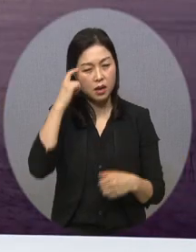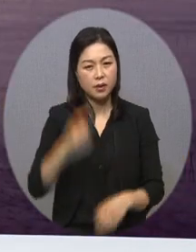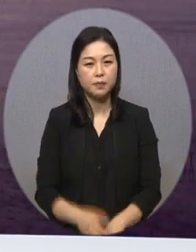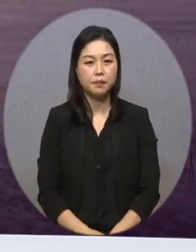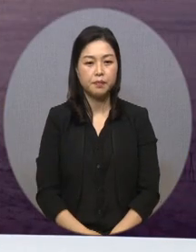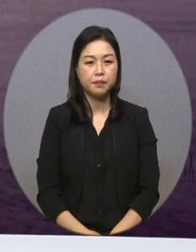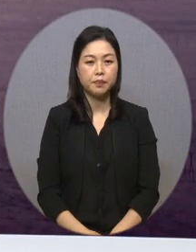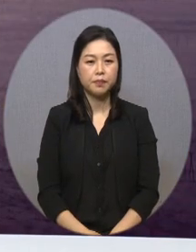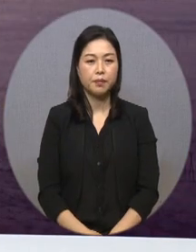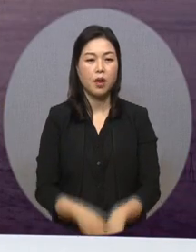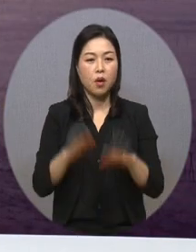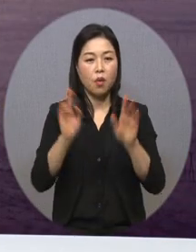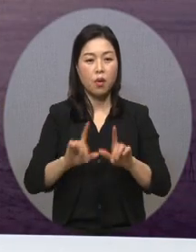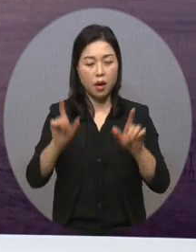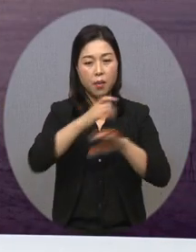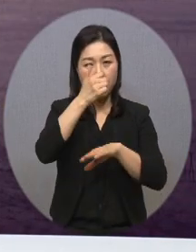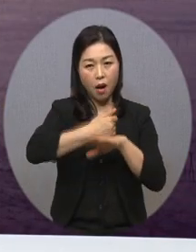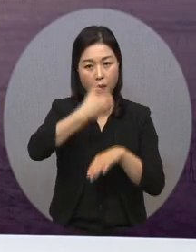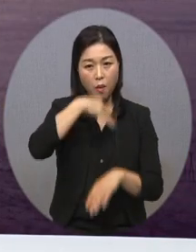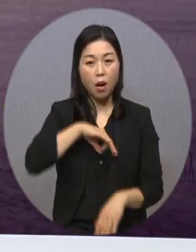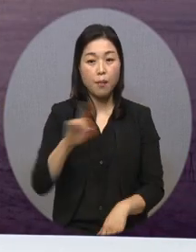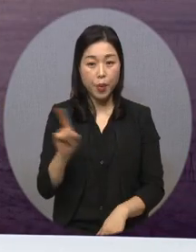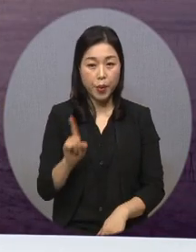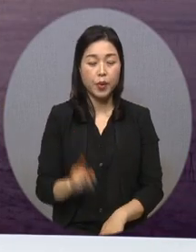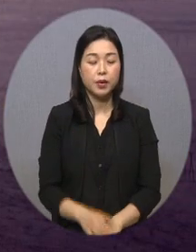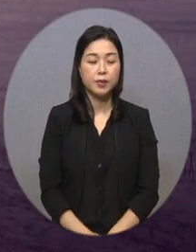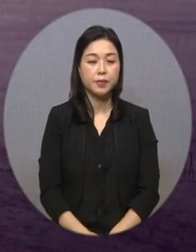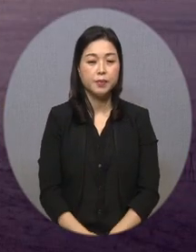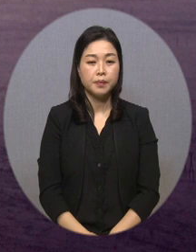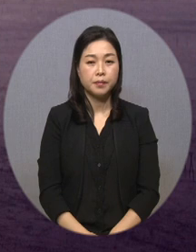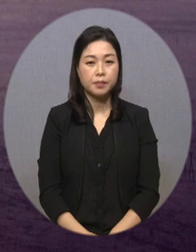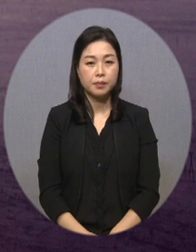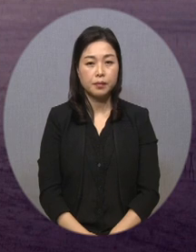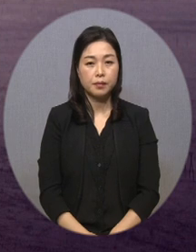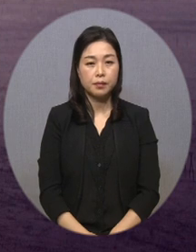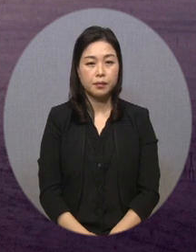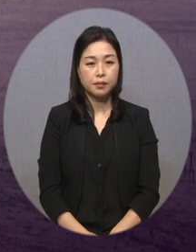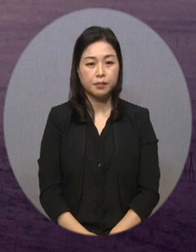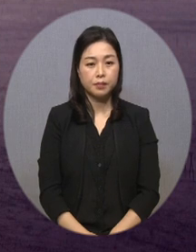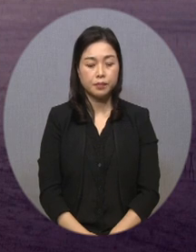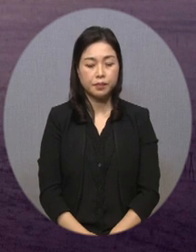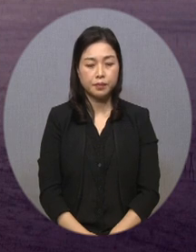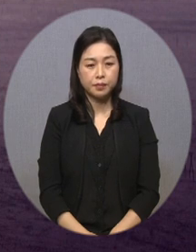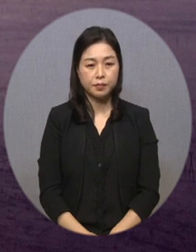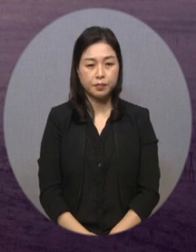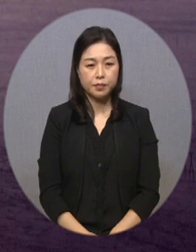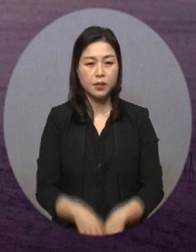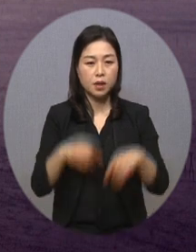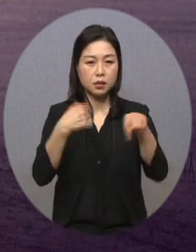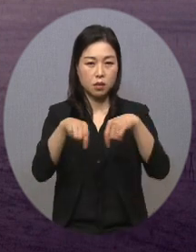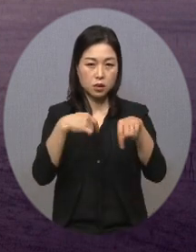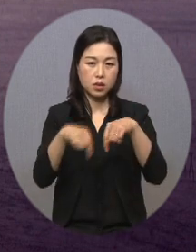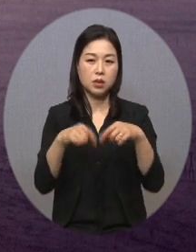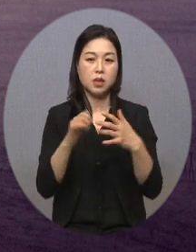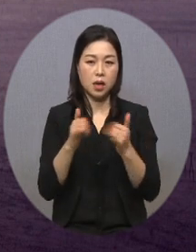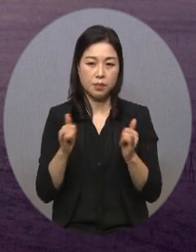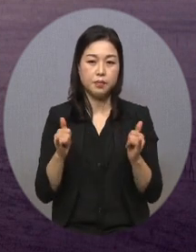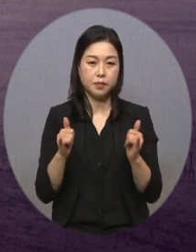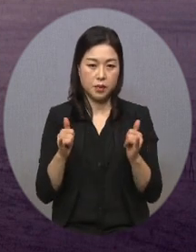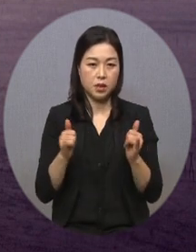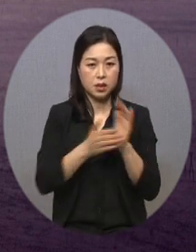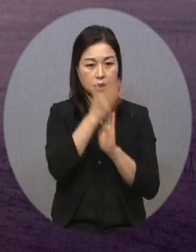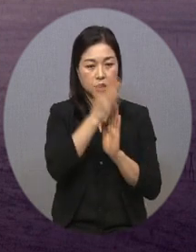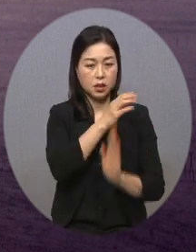네, 올해 성과와 가장 보람된 일이 있었다면요? 예, 그렇습니다. 우리 정치를 하는